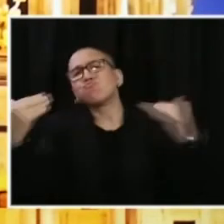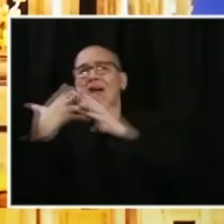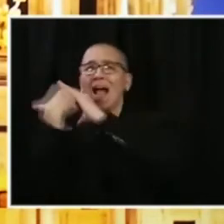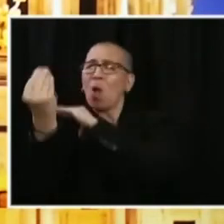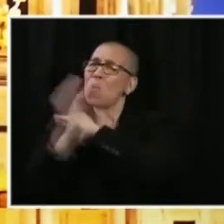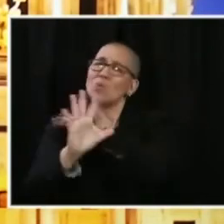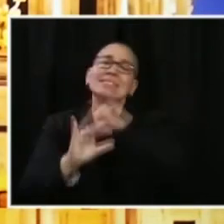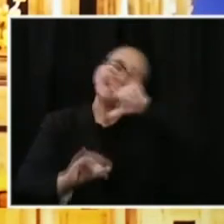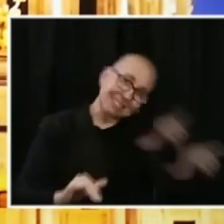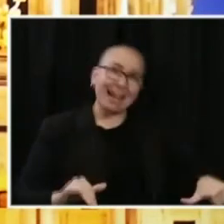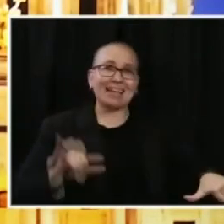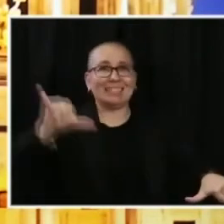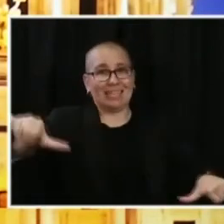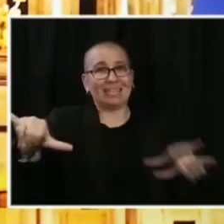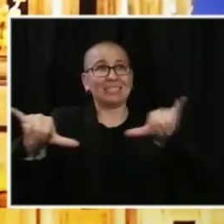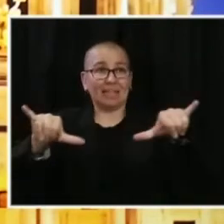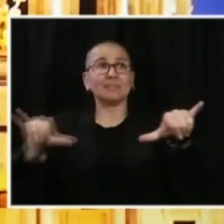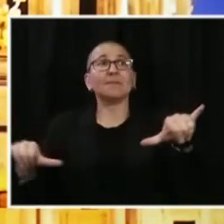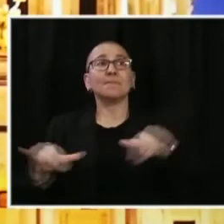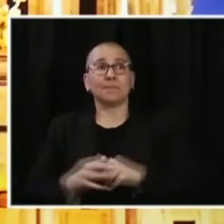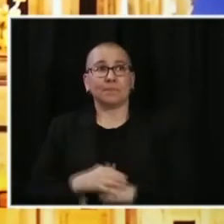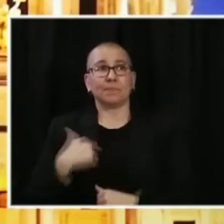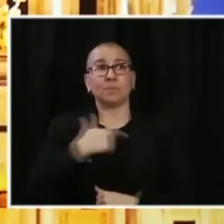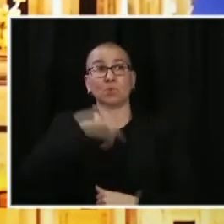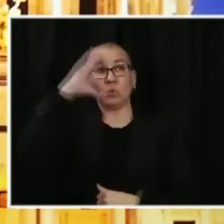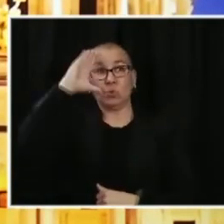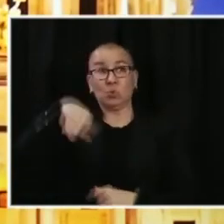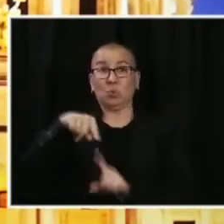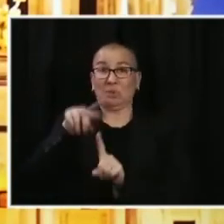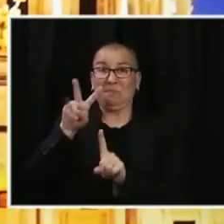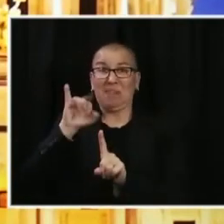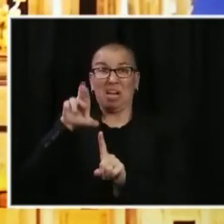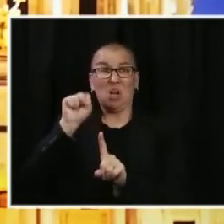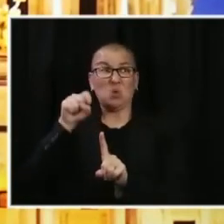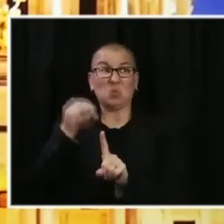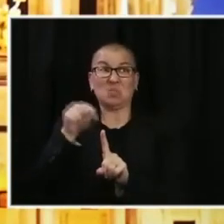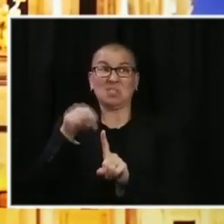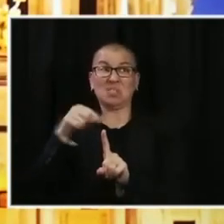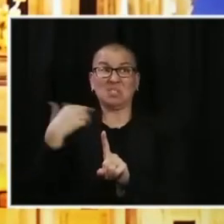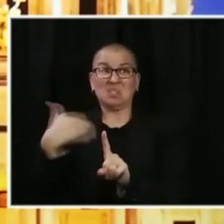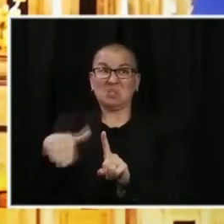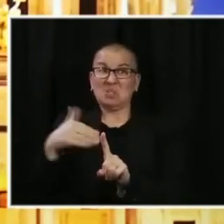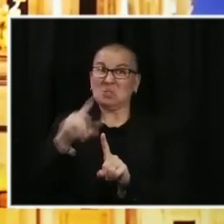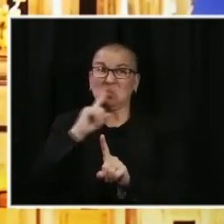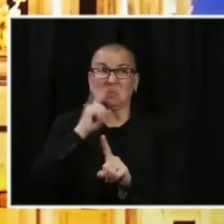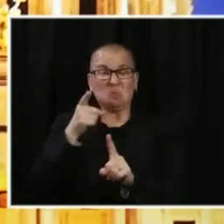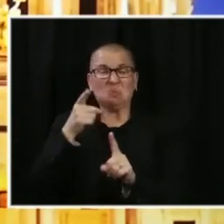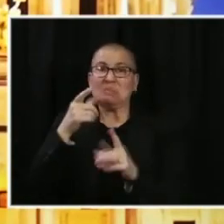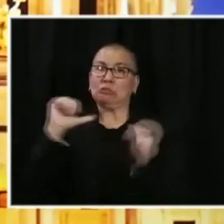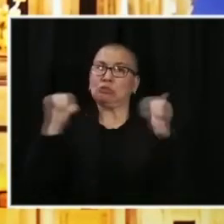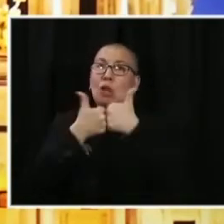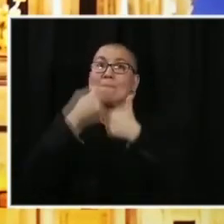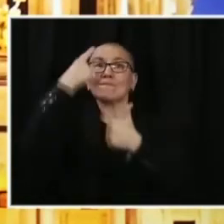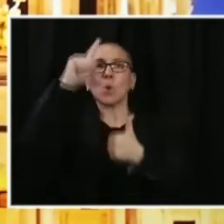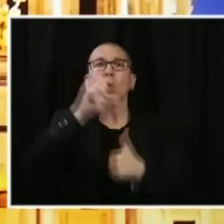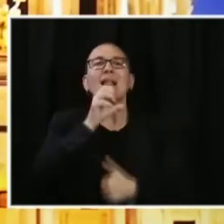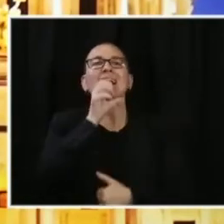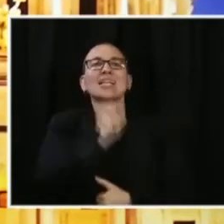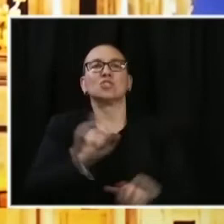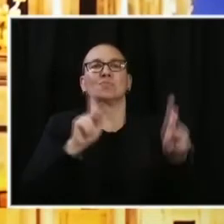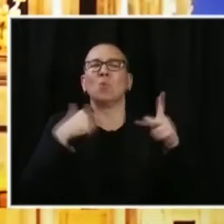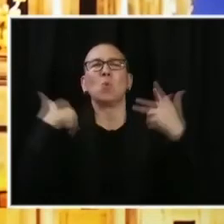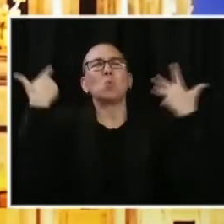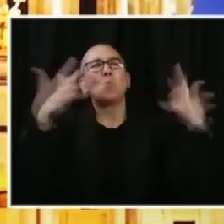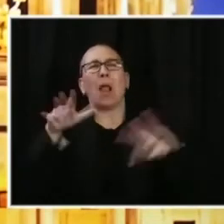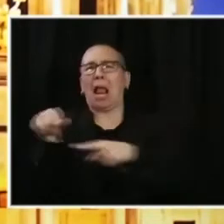COVID-19. Thế cho nên là ở nhà nó do tiền lấy cái mua máu rồi do là một trâu máu rồi chạy lấy trâu máu mua nhớ trâu tàu mòn thấy